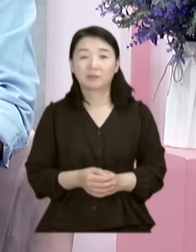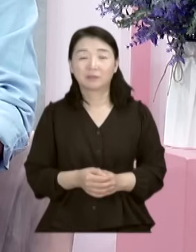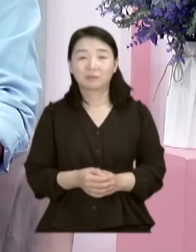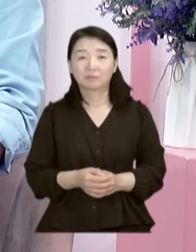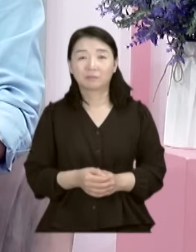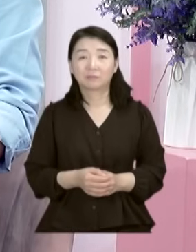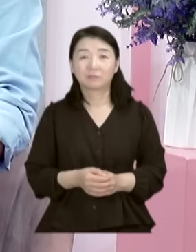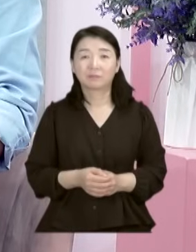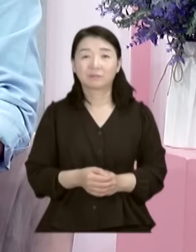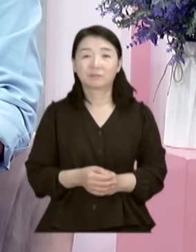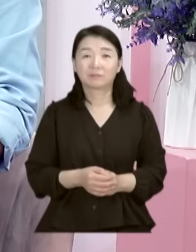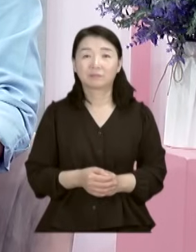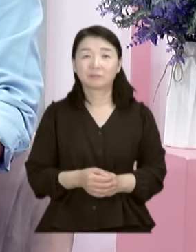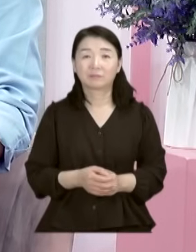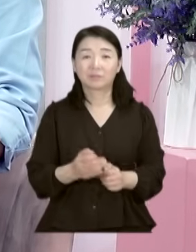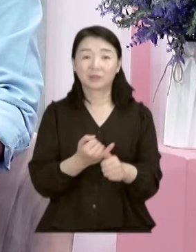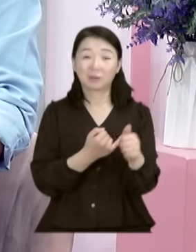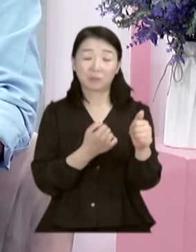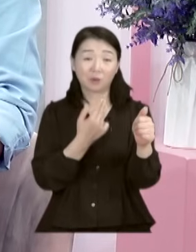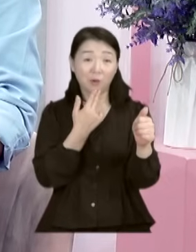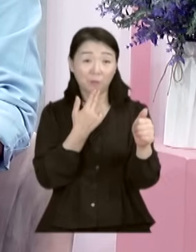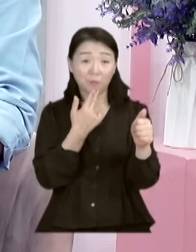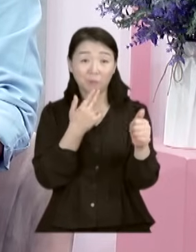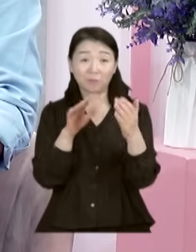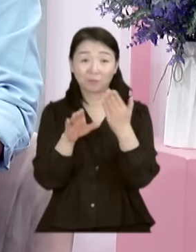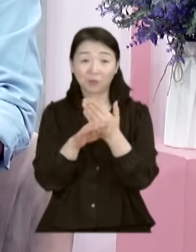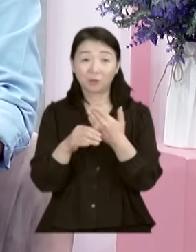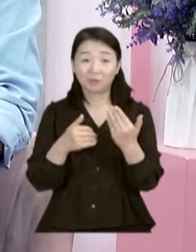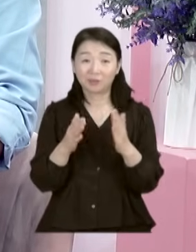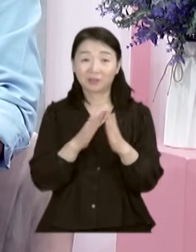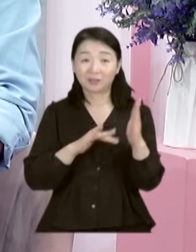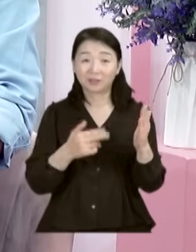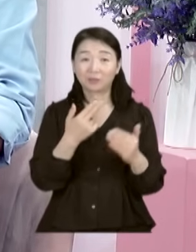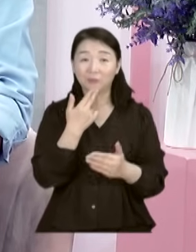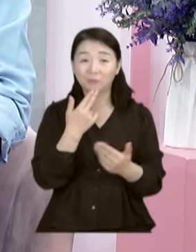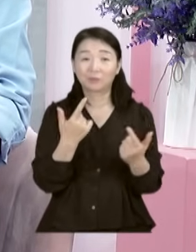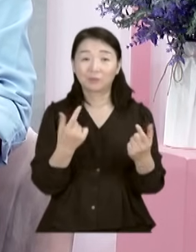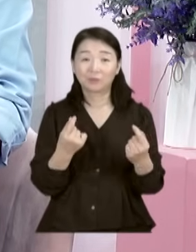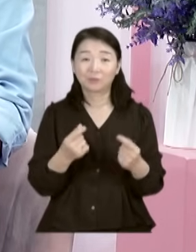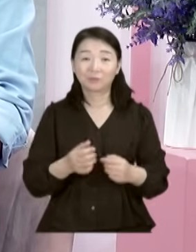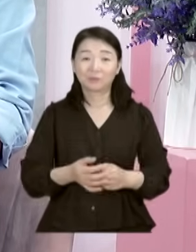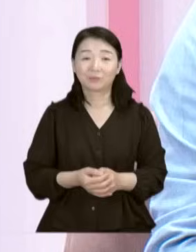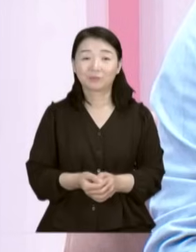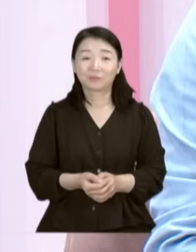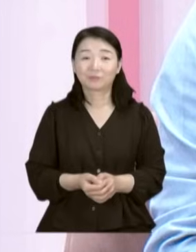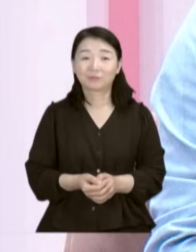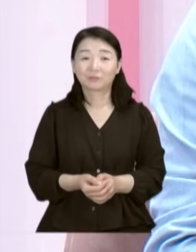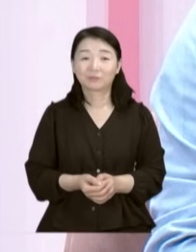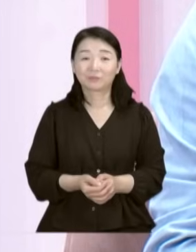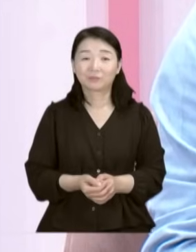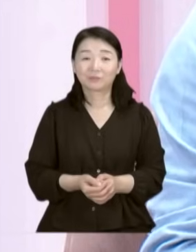사실 남편이 없으면 저희 가정도 없는 거니까